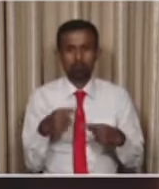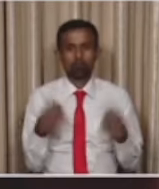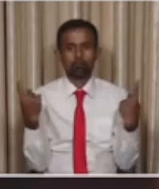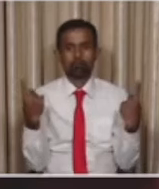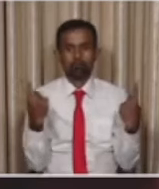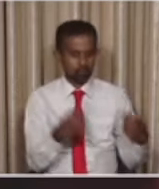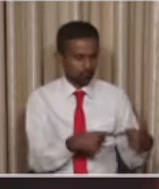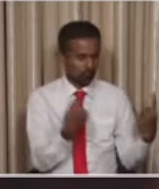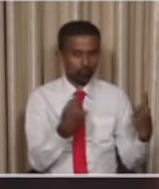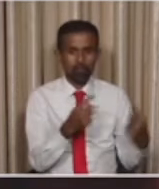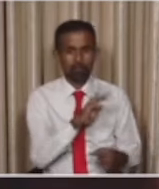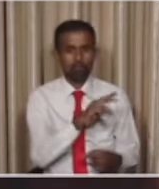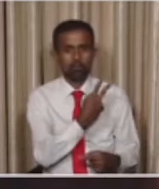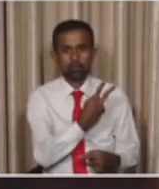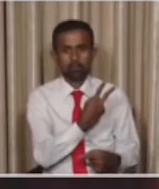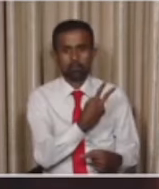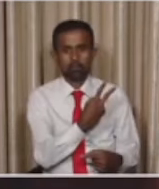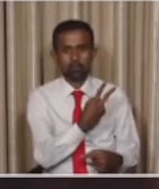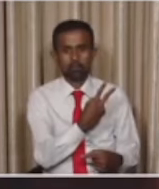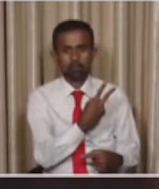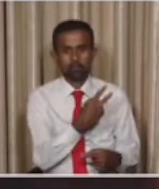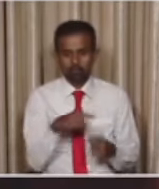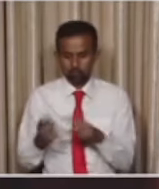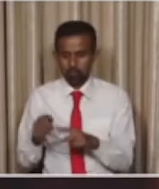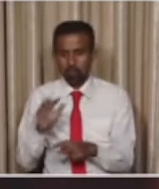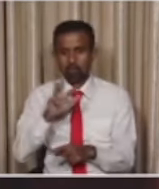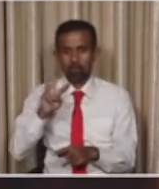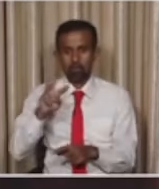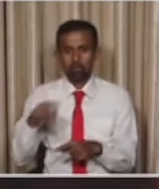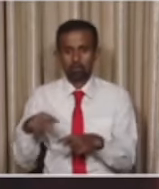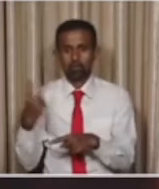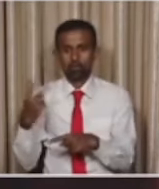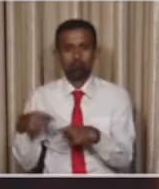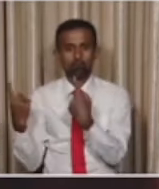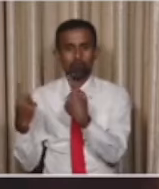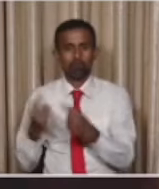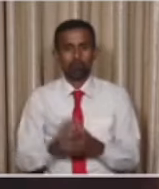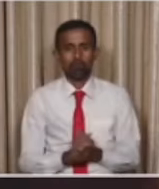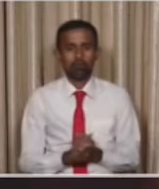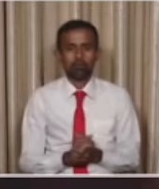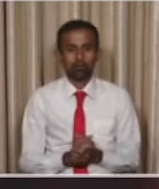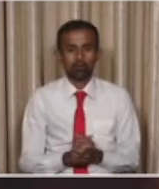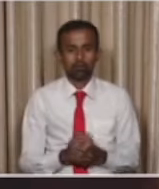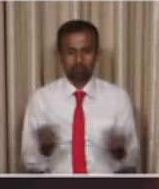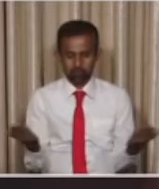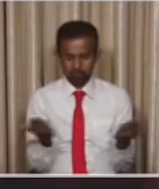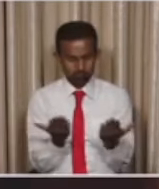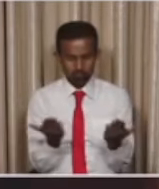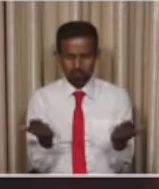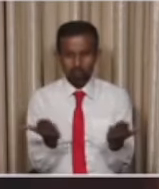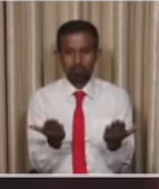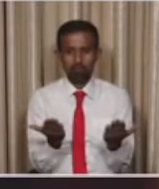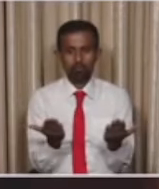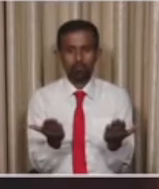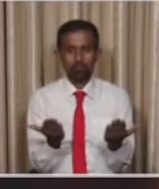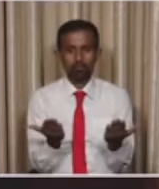එක කතන්දරයක් තියෙනවා 32 ඊළඟට 83 2 තව කතන්දරයක් තියෙනවා ඉතින් මේක දෙක මං